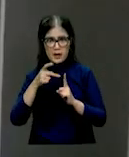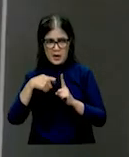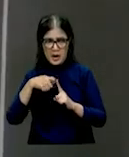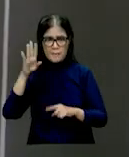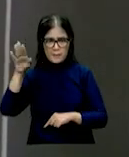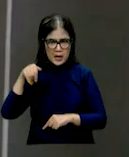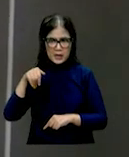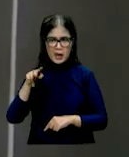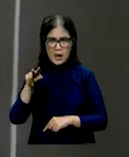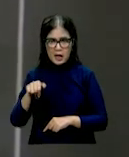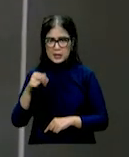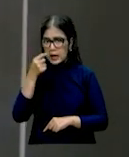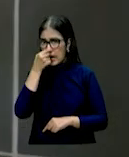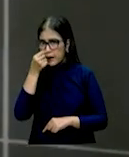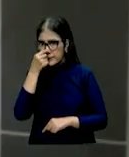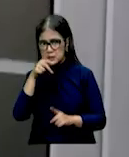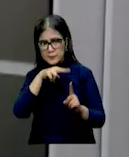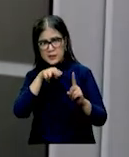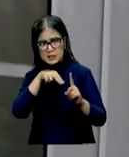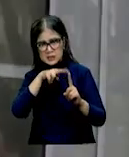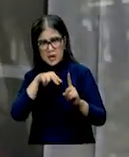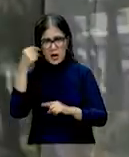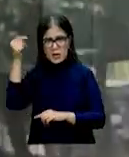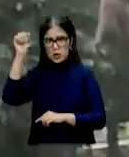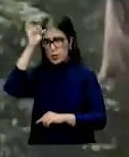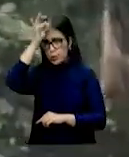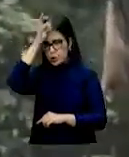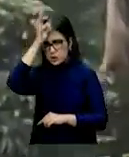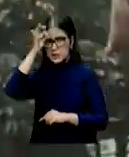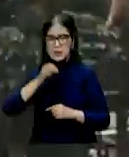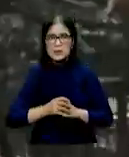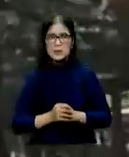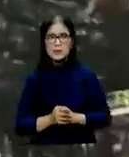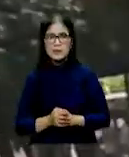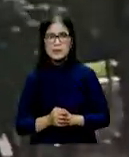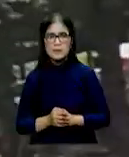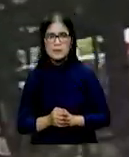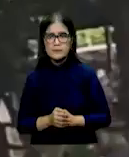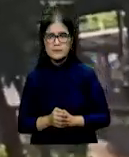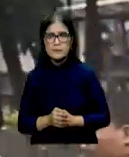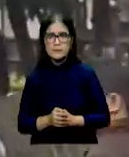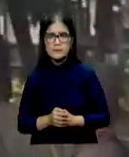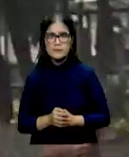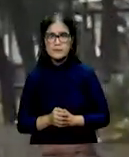Februari untuk menjalani pemeriksaan di Mapolda Metro Jaya. Kontributor iNews melaporkan.